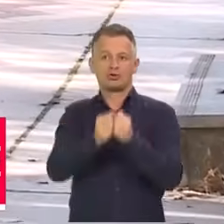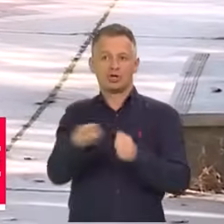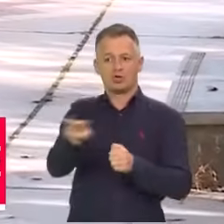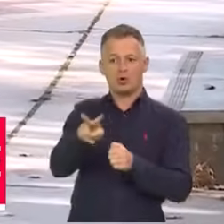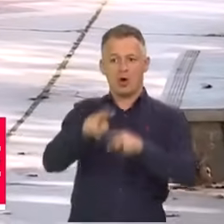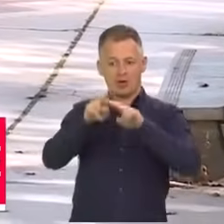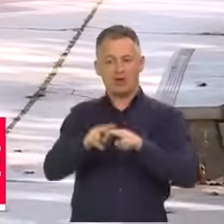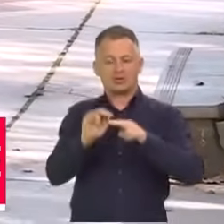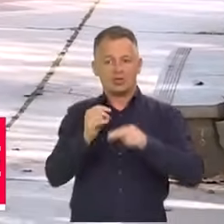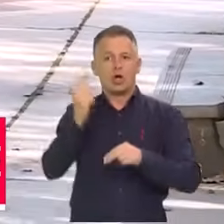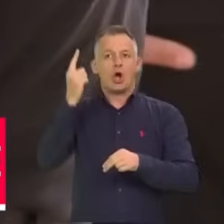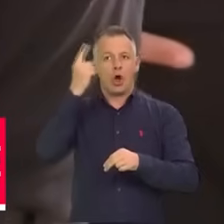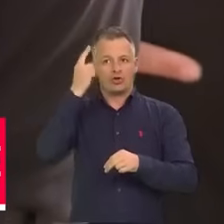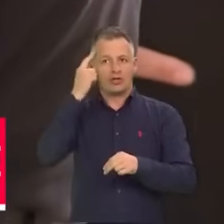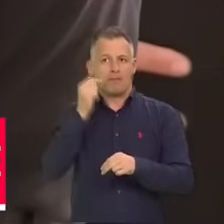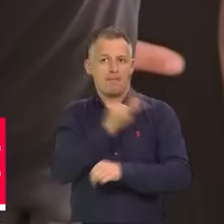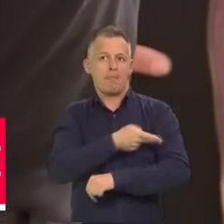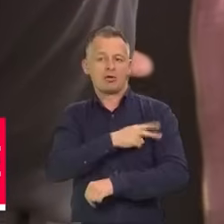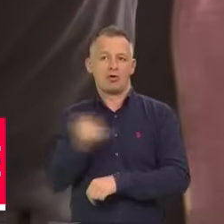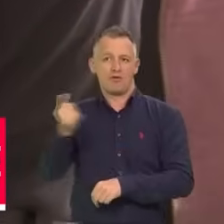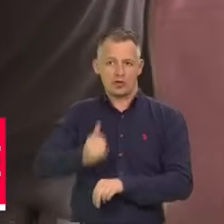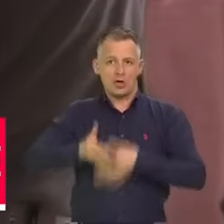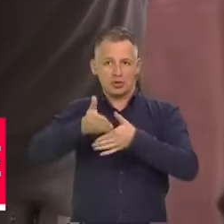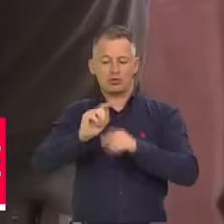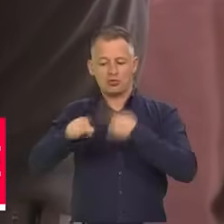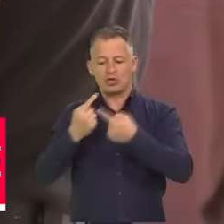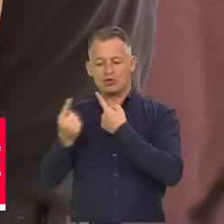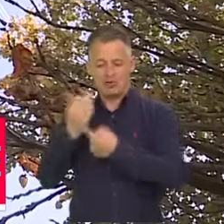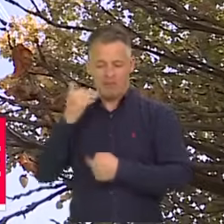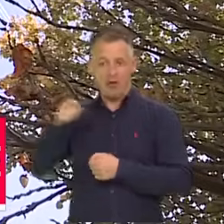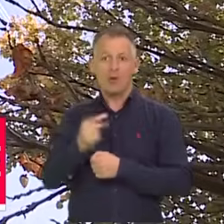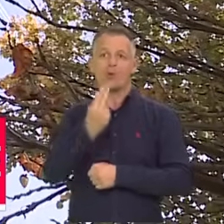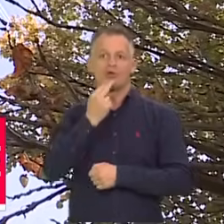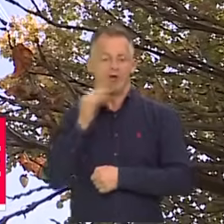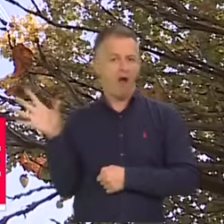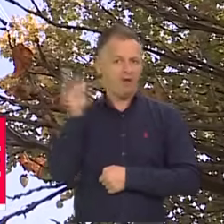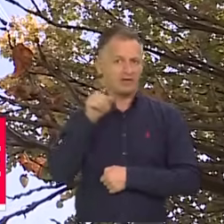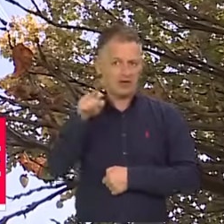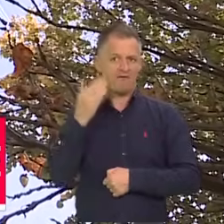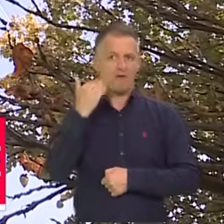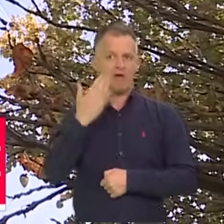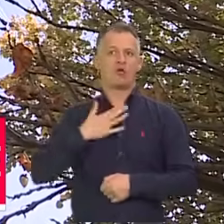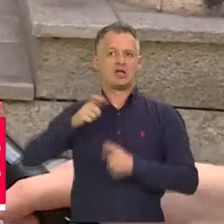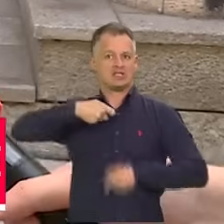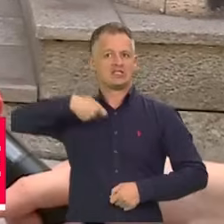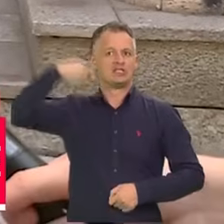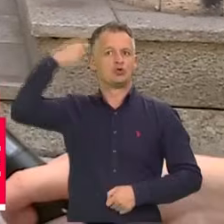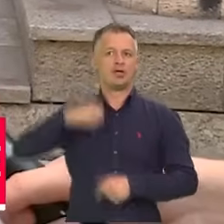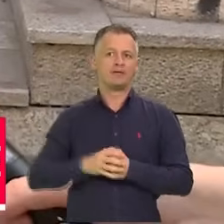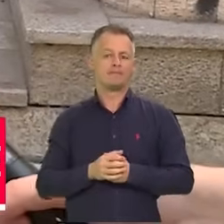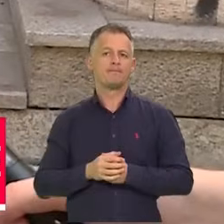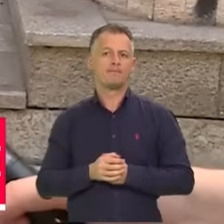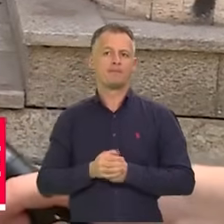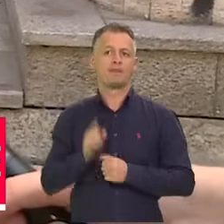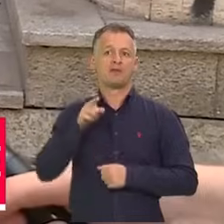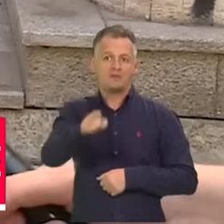iar martorii le-au sărit în ajutor. După ce au discutat cu femeia, anchetatorii ar fi aflat că ar fi vrut să-și pună capăt zilelor. A vrut să